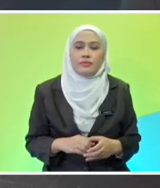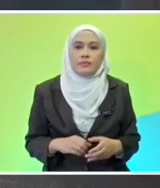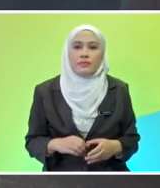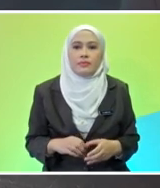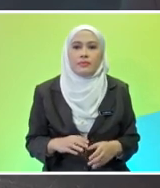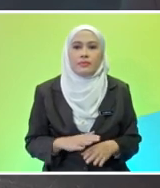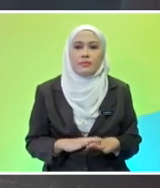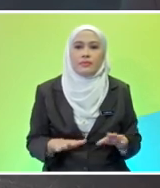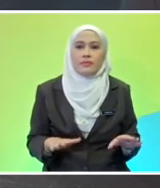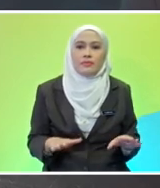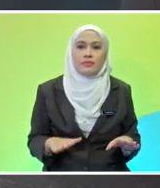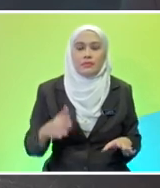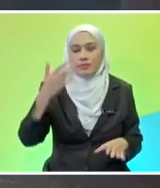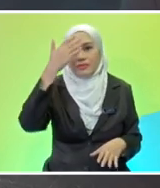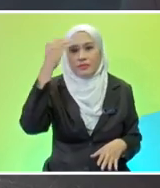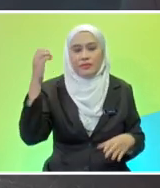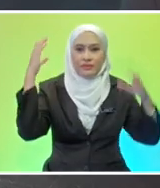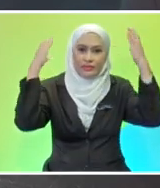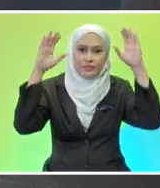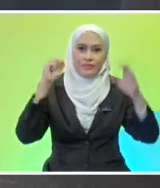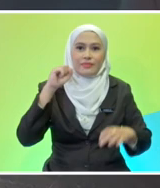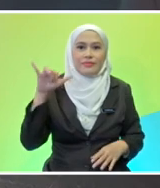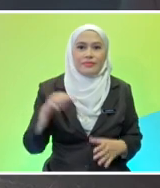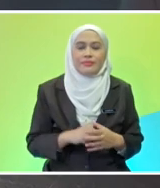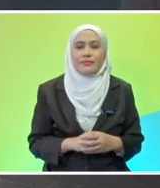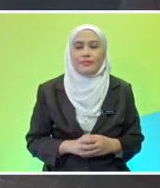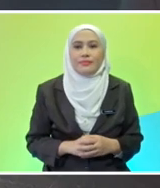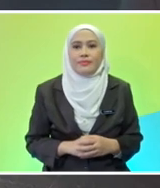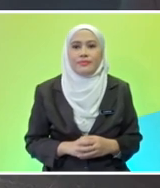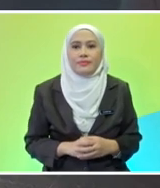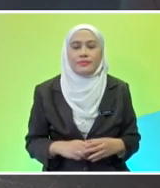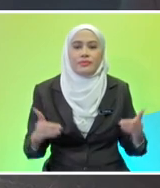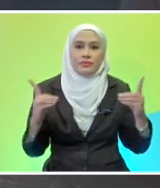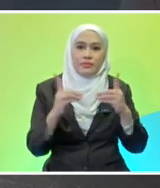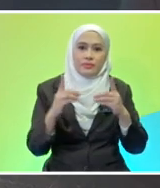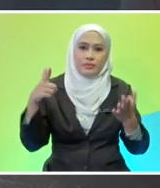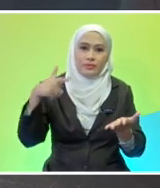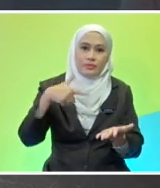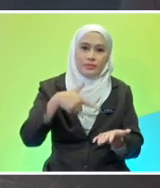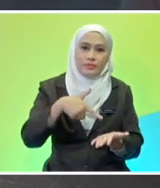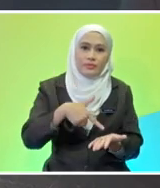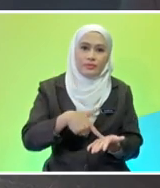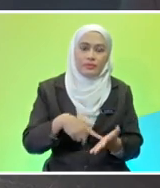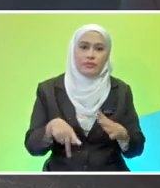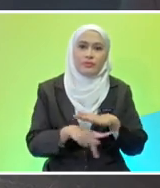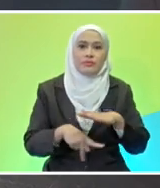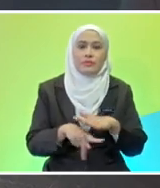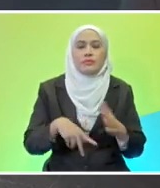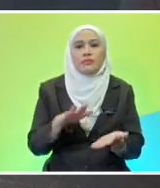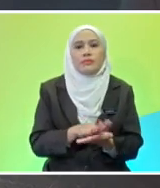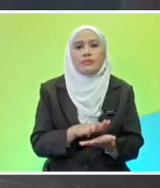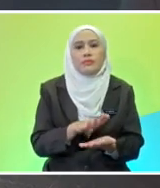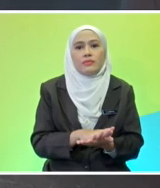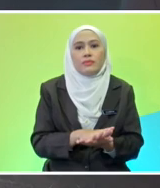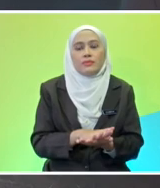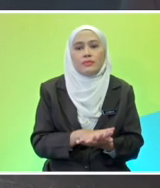tak lupa juga kepada jurubahasa isyarat kita, Cikgu Sharifah. Baik, kita akan jumpa lagi murid-murid di slot seterusnya dalam Prasekolah. Saya Akmal Nazir dan kita